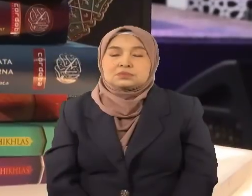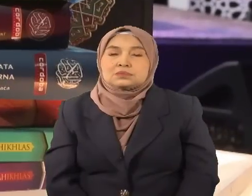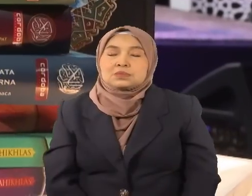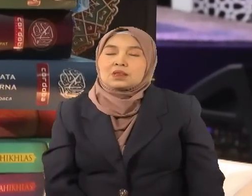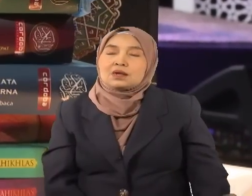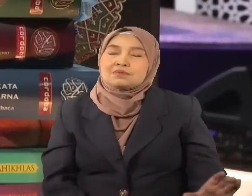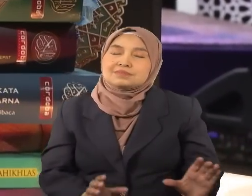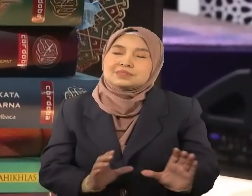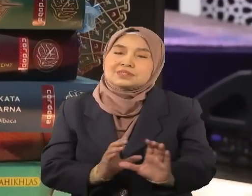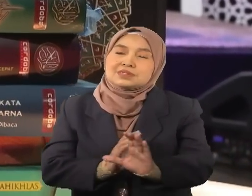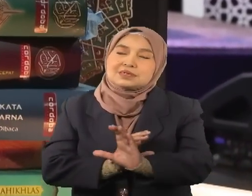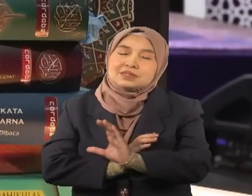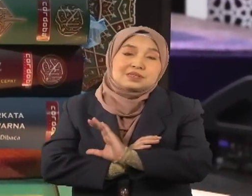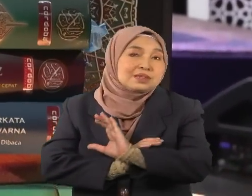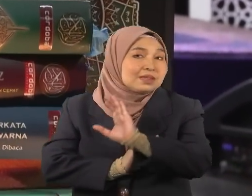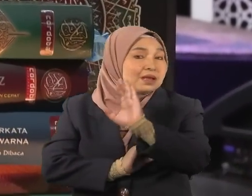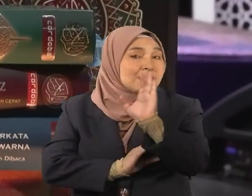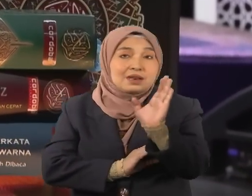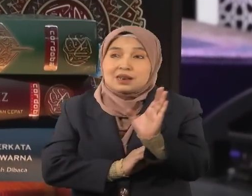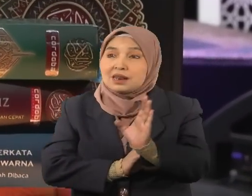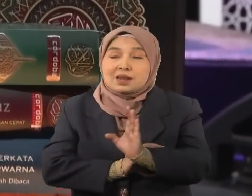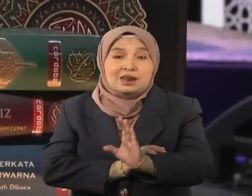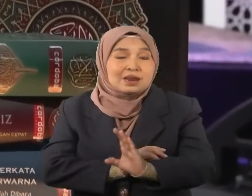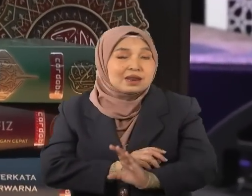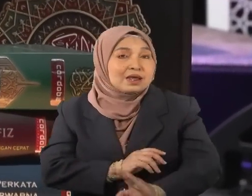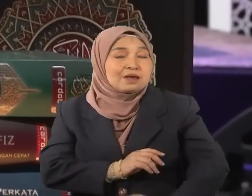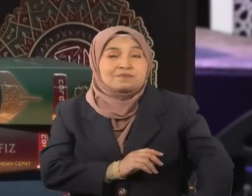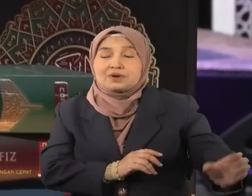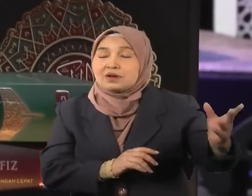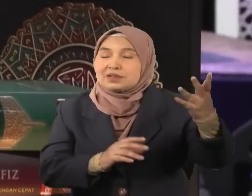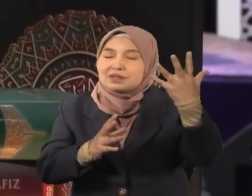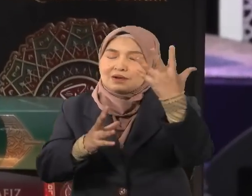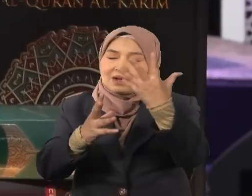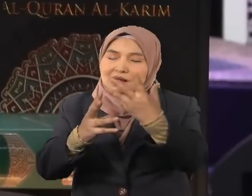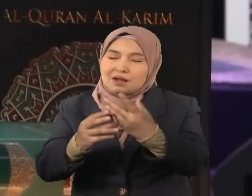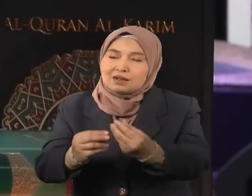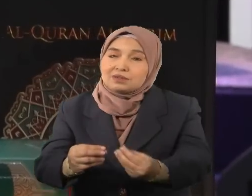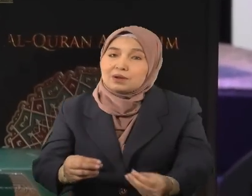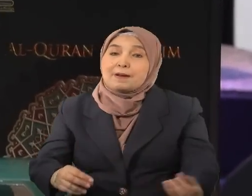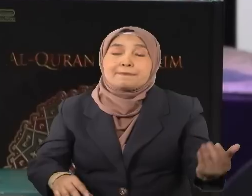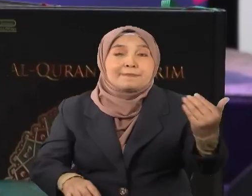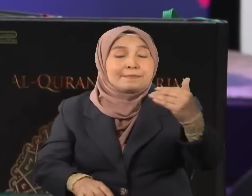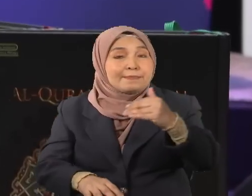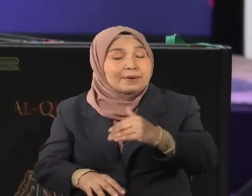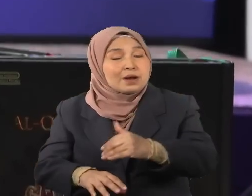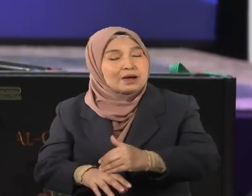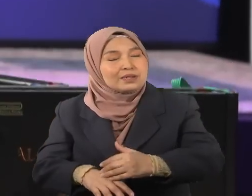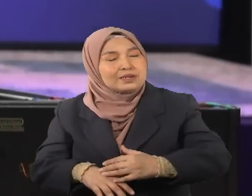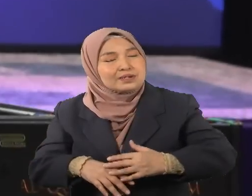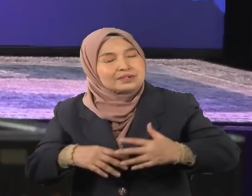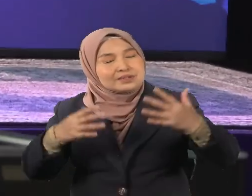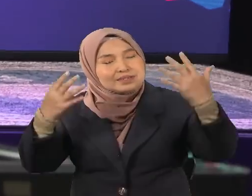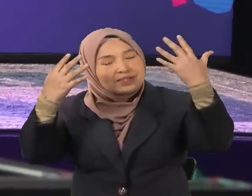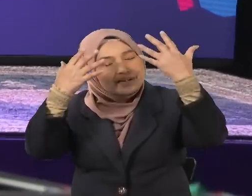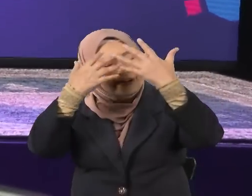Cinta tak pernah terbongkar dan terlebur pada redup